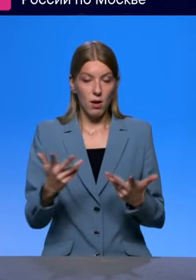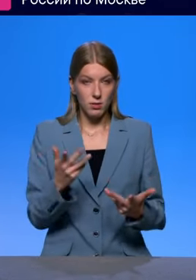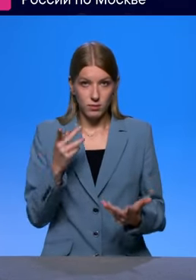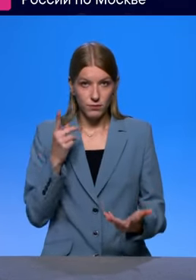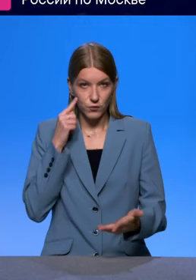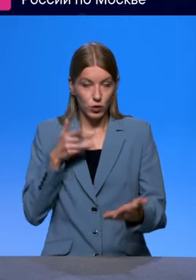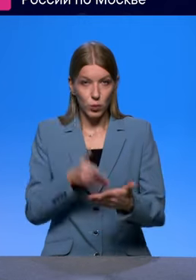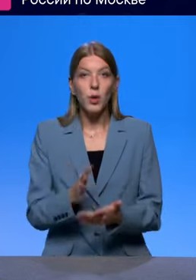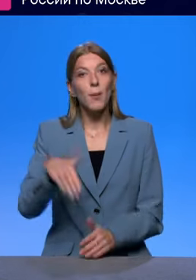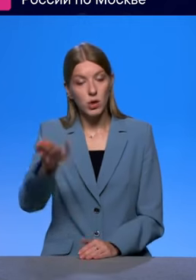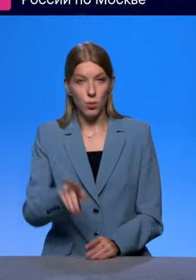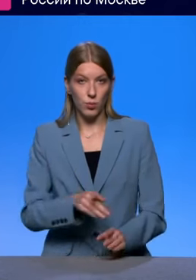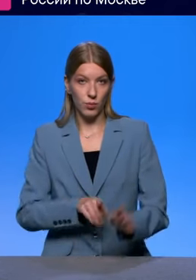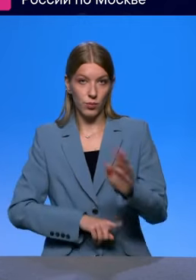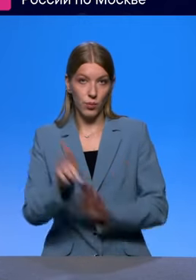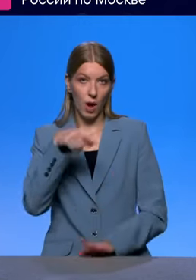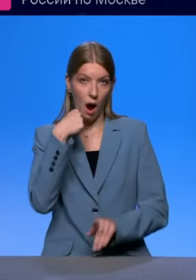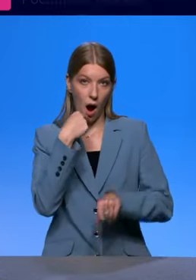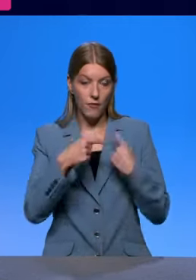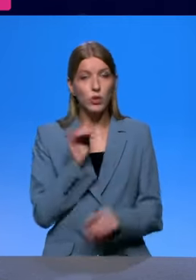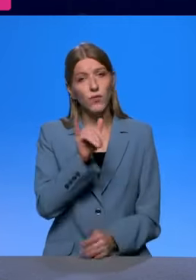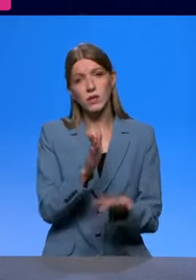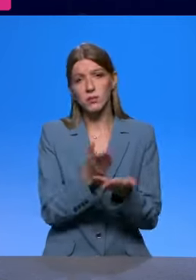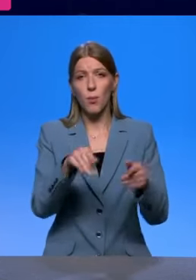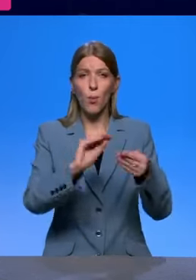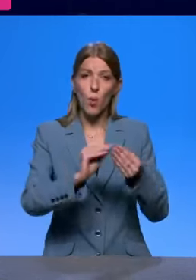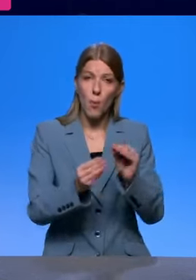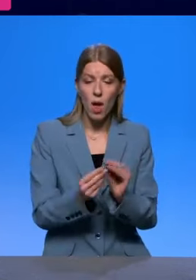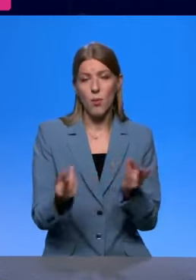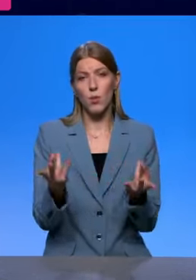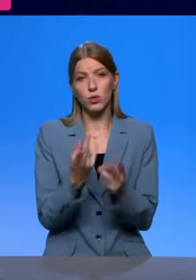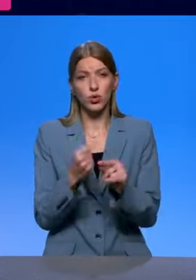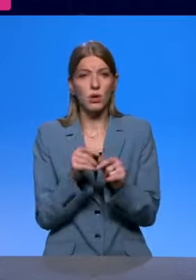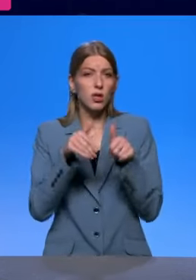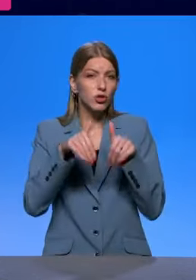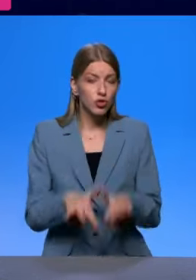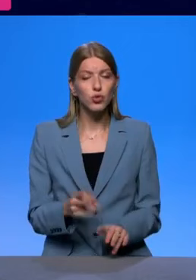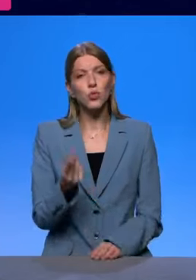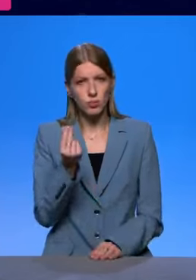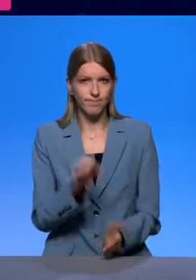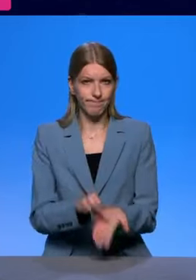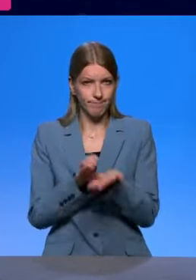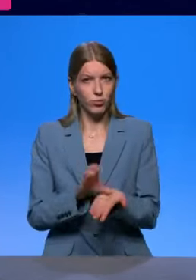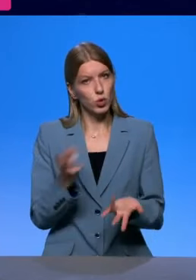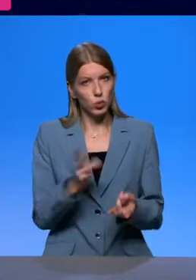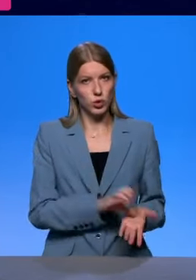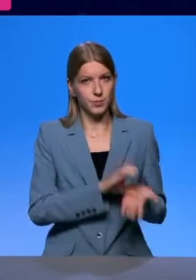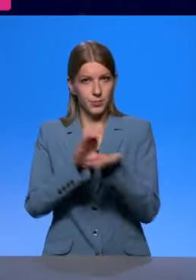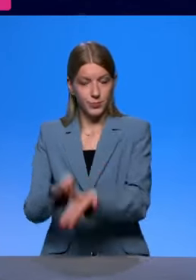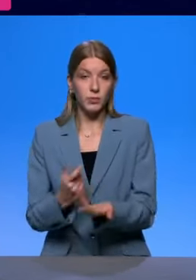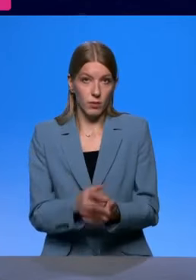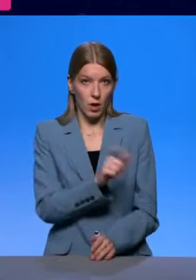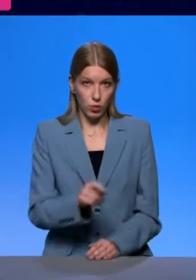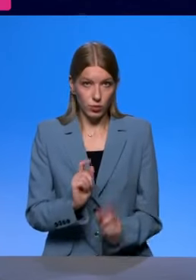вот так и так у вас вот проблема в том-то, вам надо убрать проблему, но это стоит больших денег. И люди шли, несли деньги, вот,